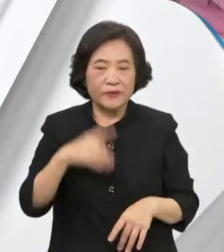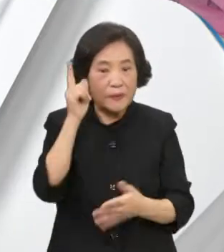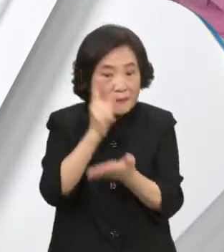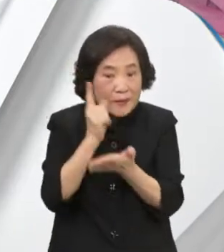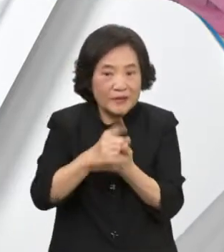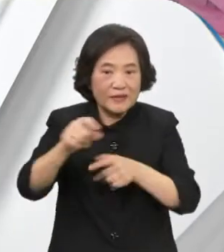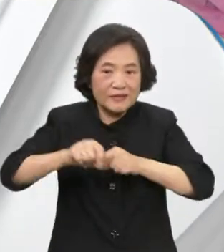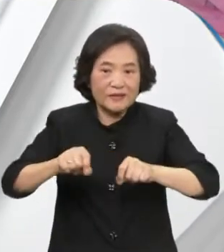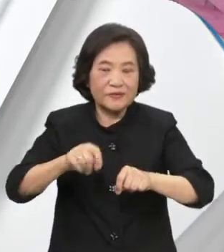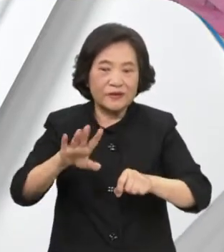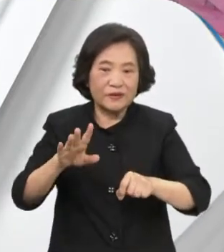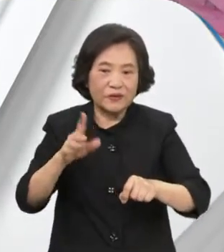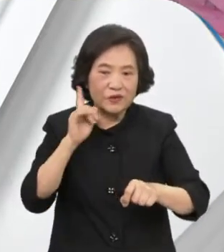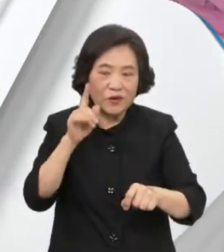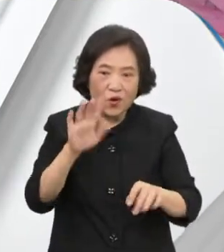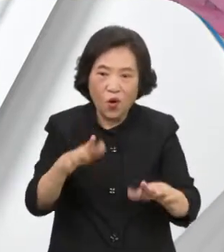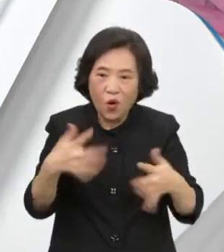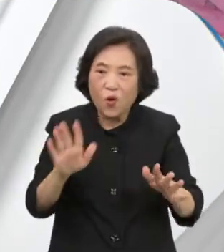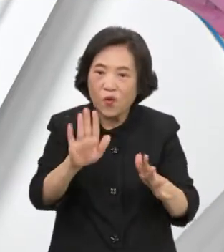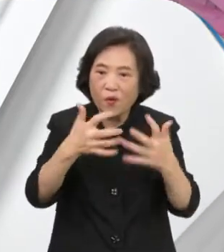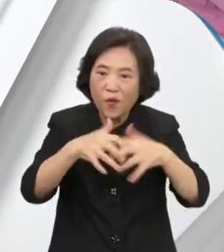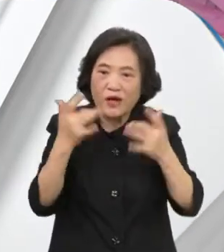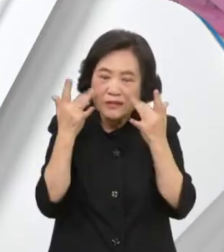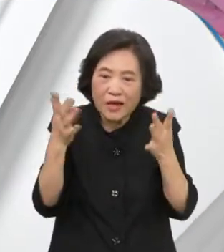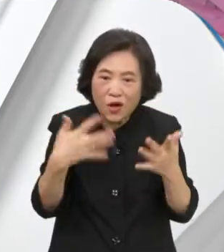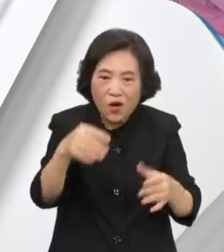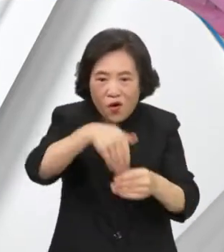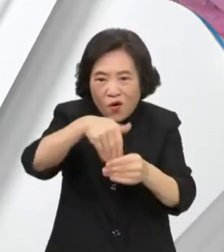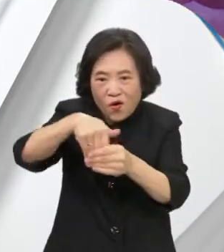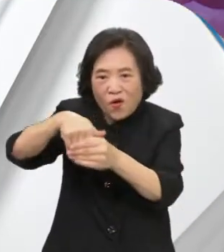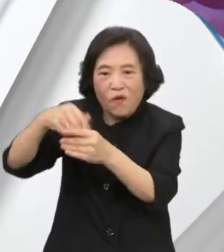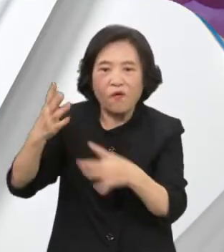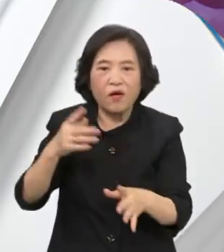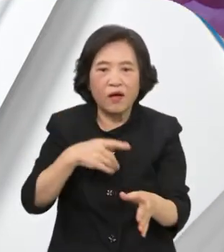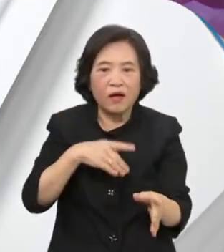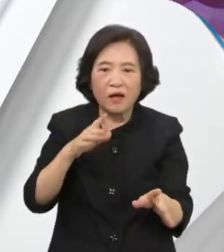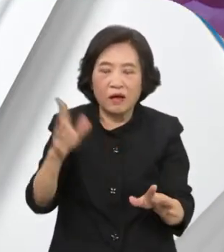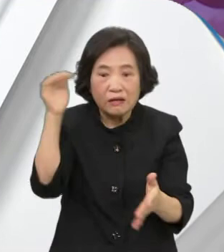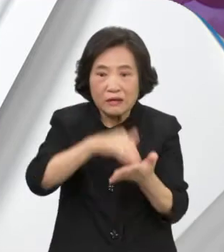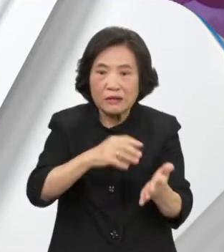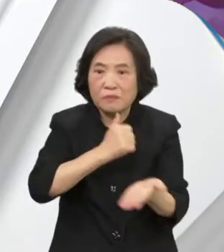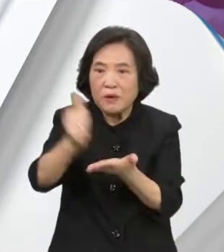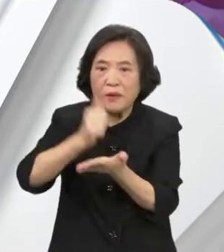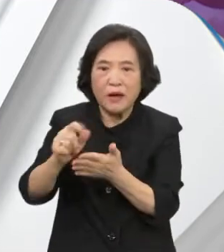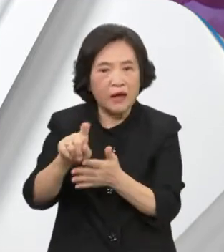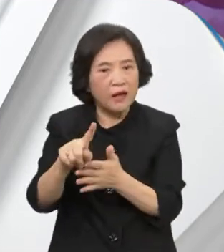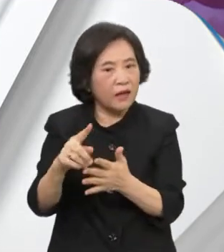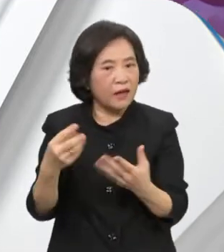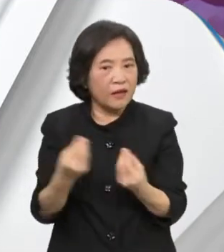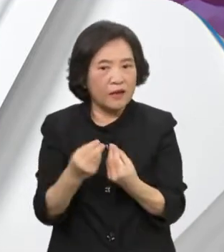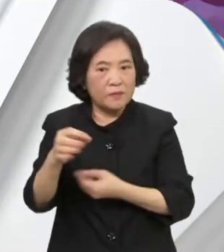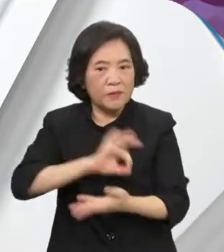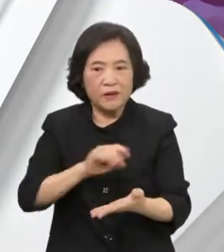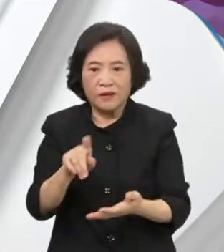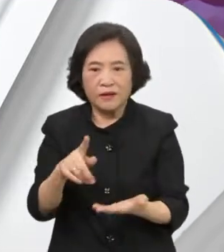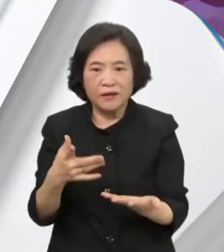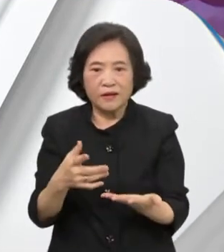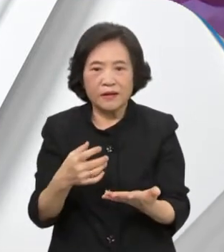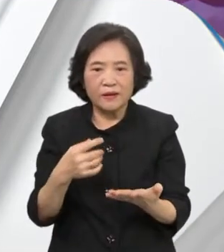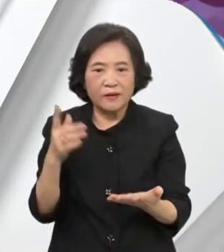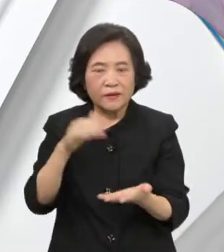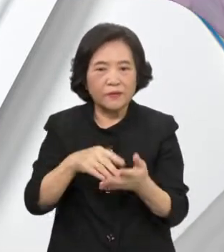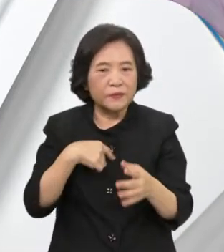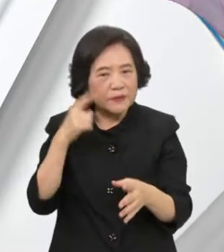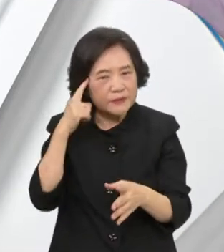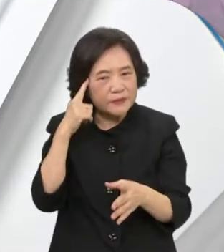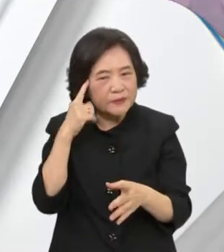于计划性生产佮有机蔬菜呢啊，吼，上冇办法佮种来销售啊，都咪想喺